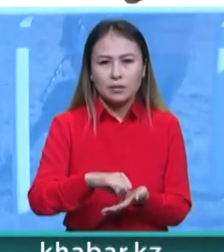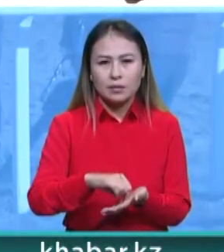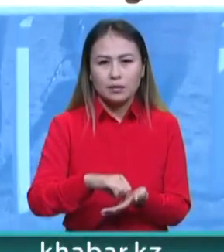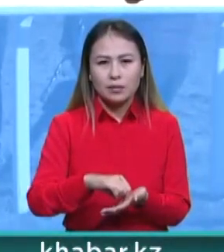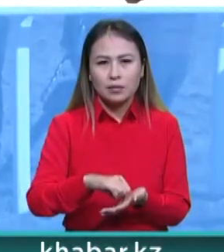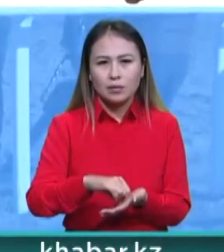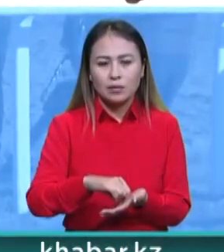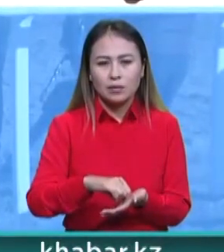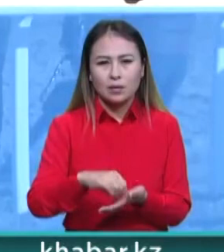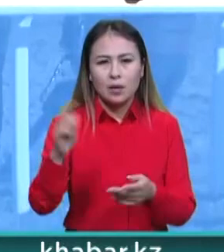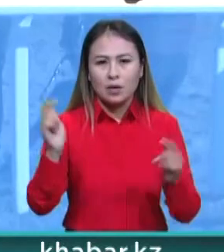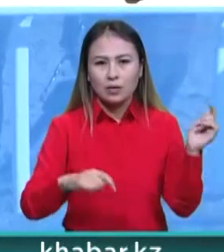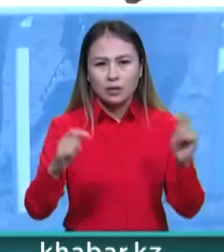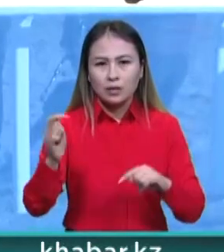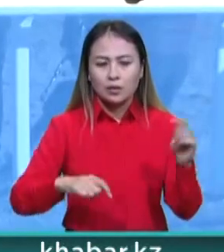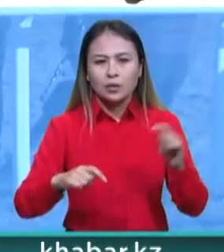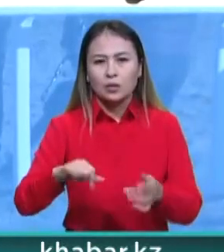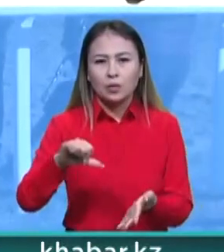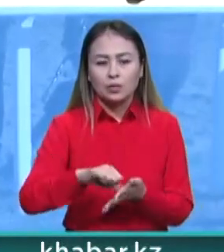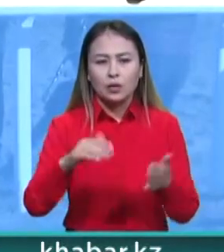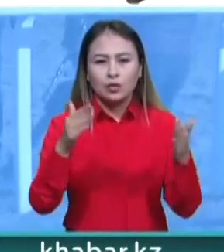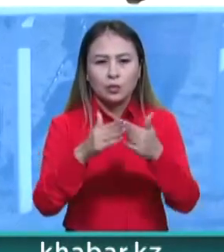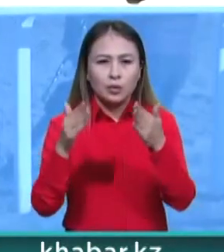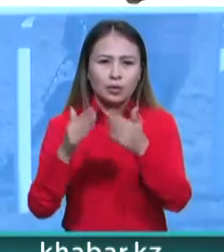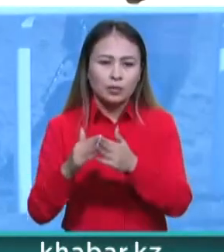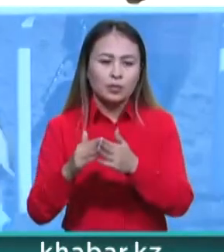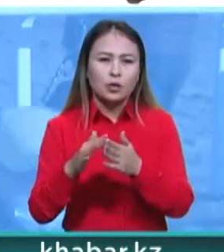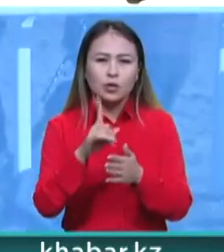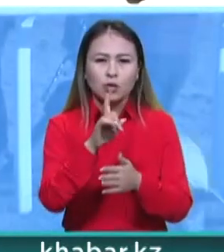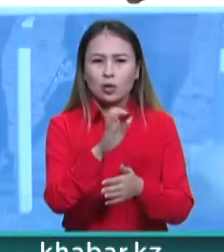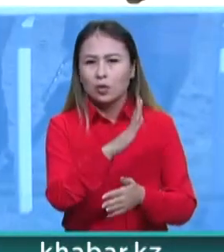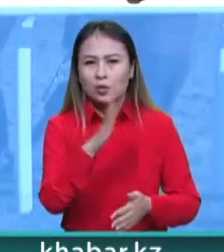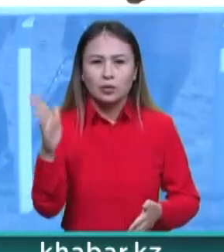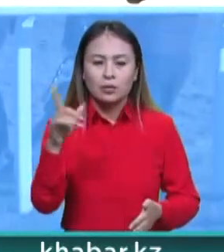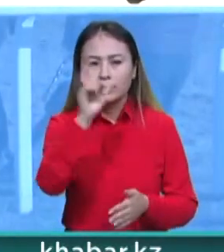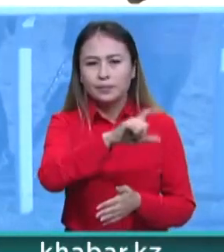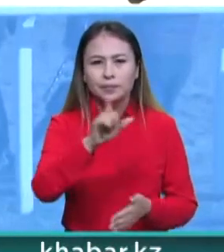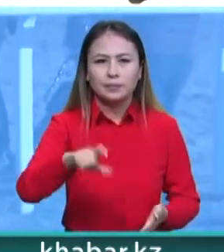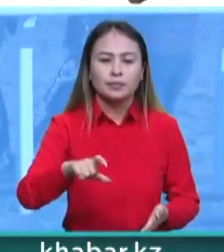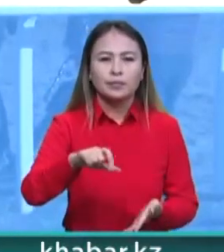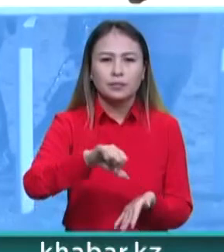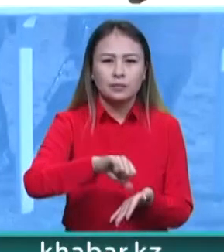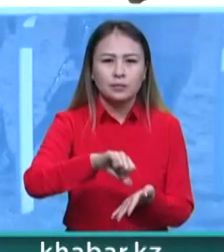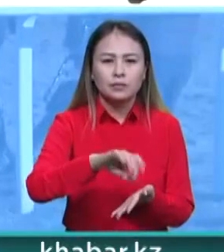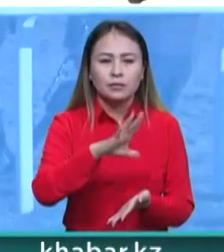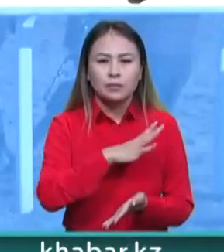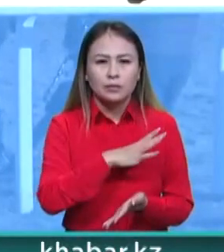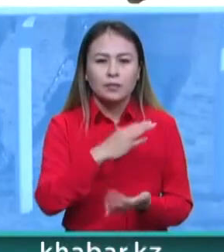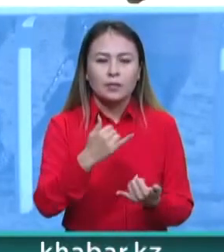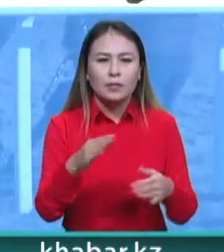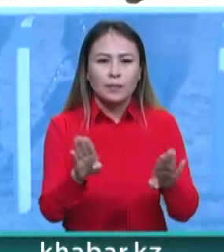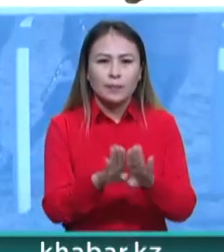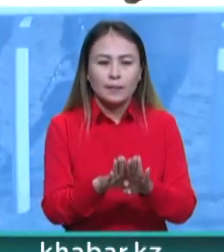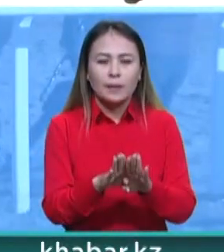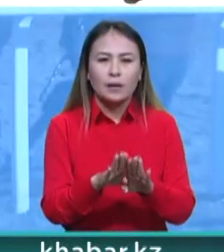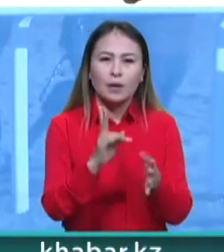sonau ağızlıkpen alısqan şabandozlarımız elimizdin tükbir-tükbirinden 100-ge tarta şabandoz gelip özlerinin saygülüklerini sınğa tüsürüp jatır. Ärine bak